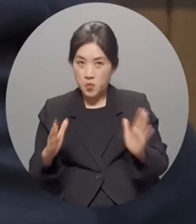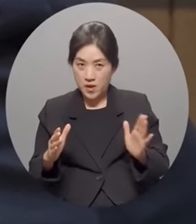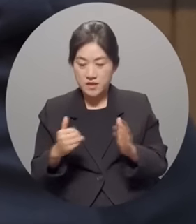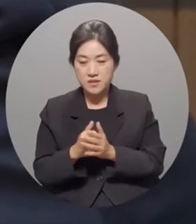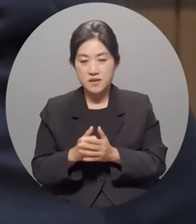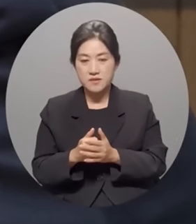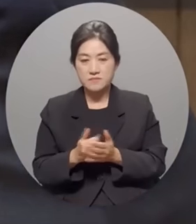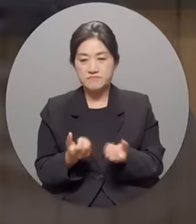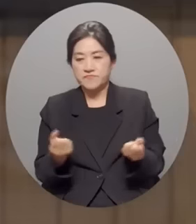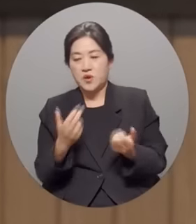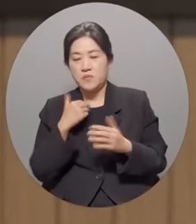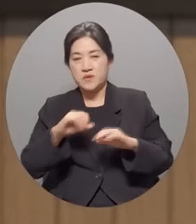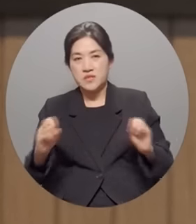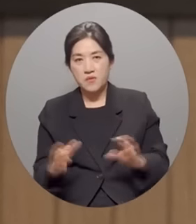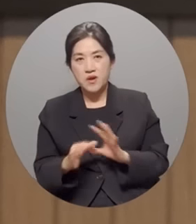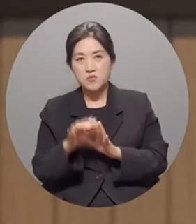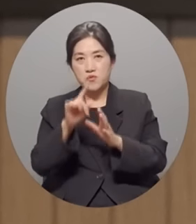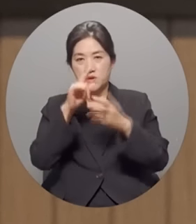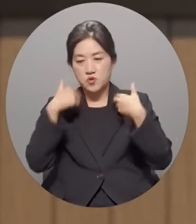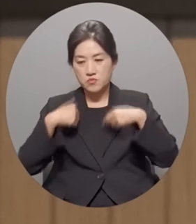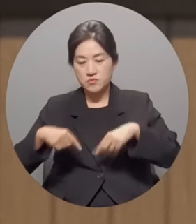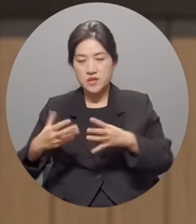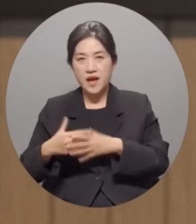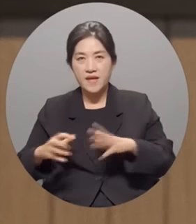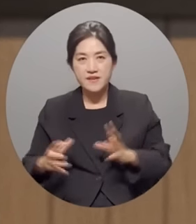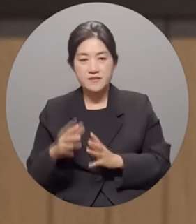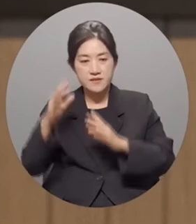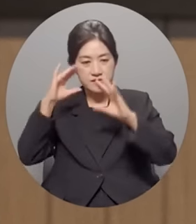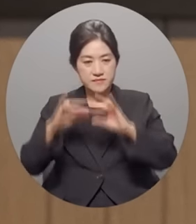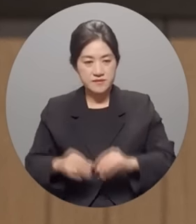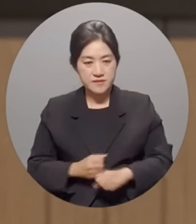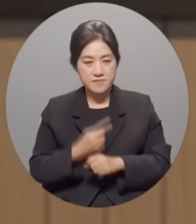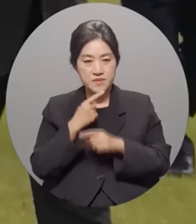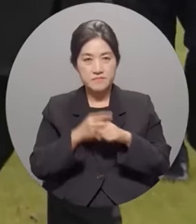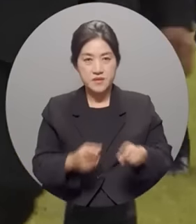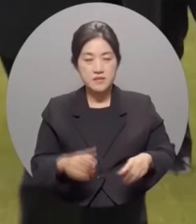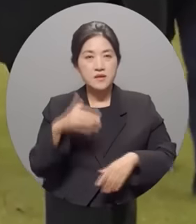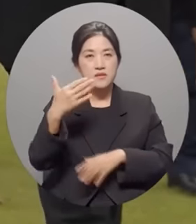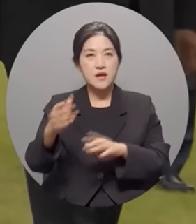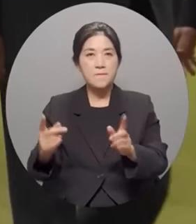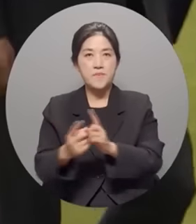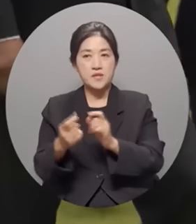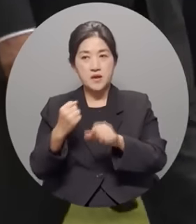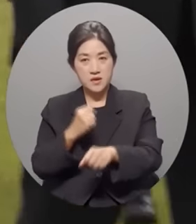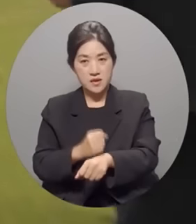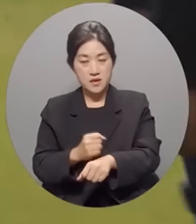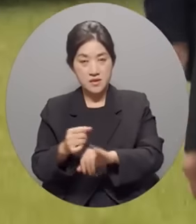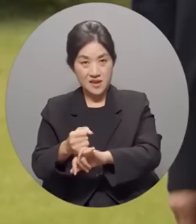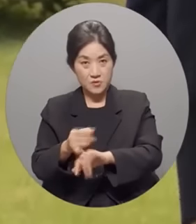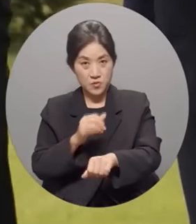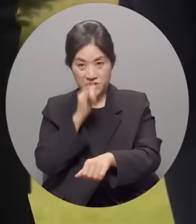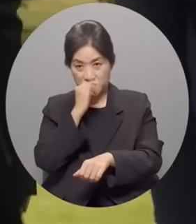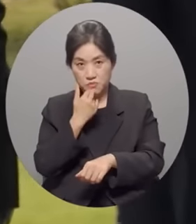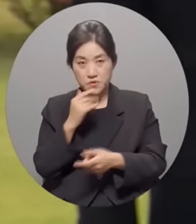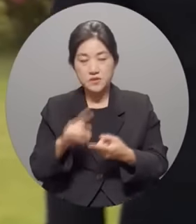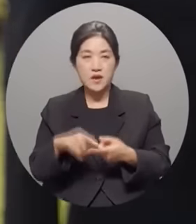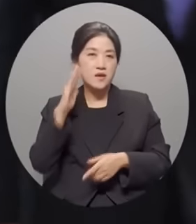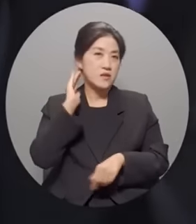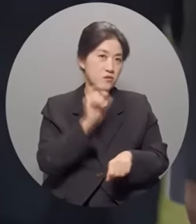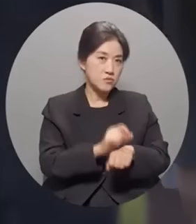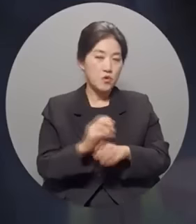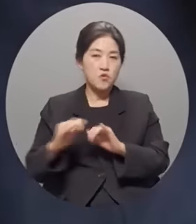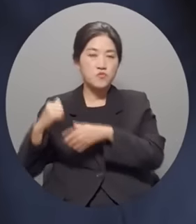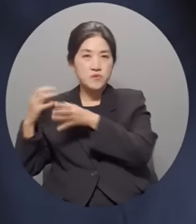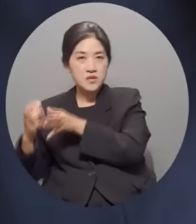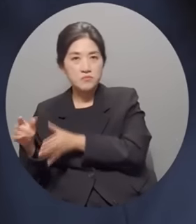당정이 하나 되기로 뜻을 함께했다고 평가했습니다 다음 만남을 약속했지 여부에 대해선 대통령 실도 국민의